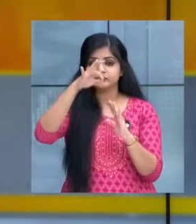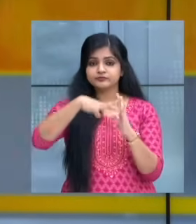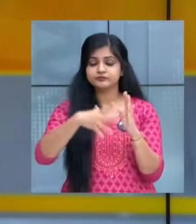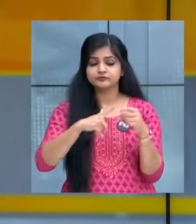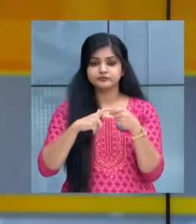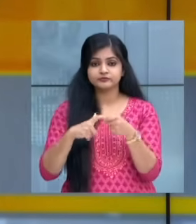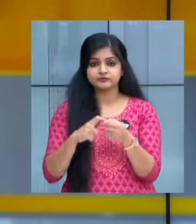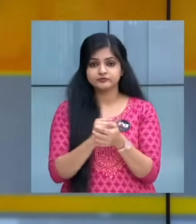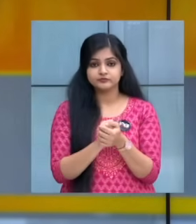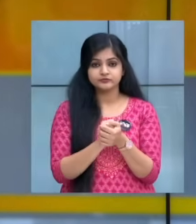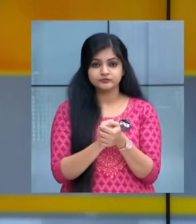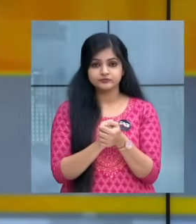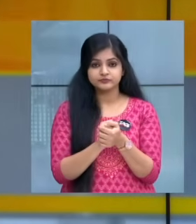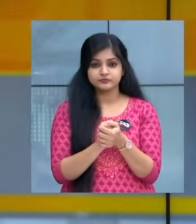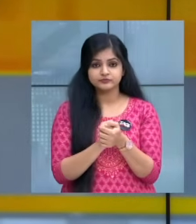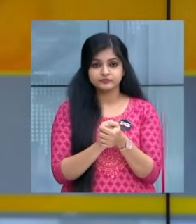എന്തൊക്കെ?